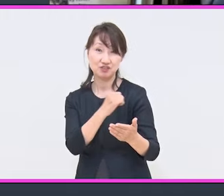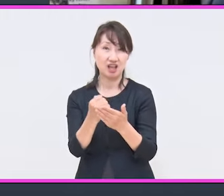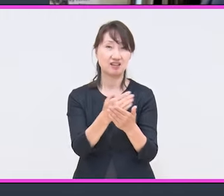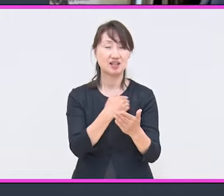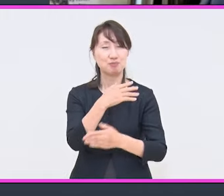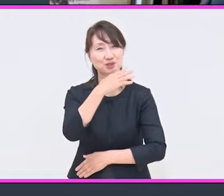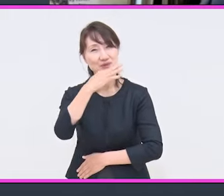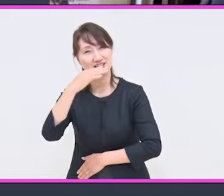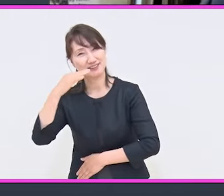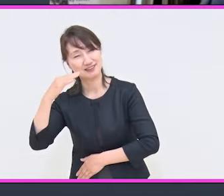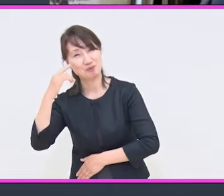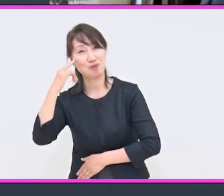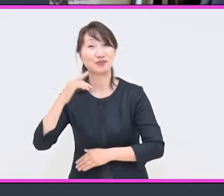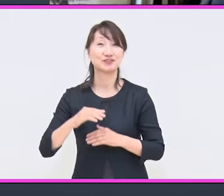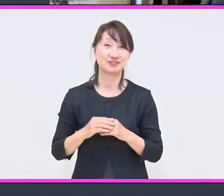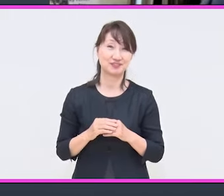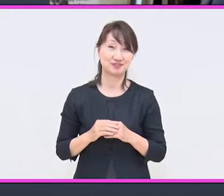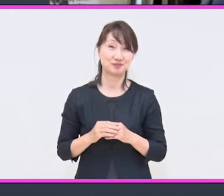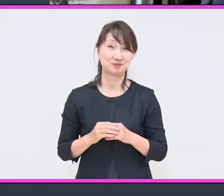happen.